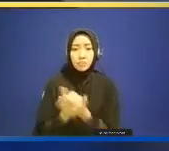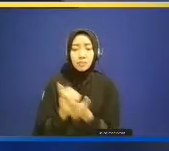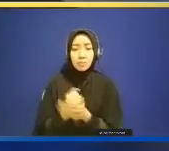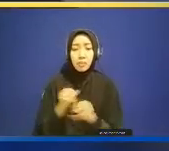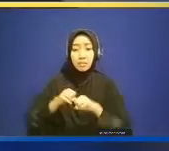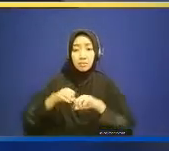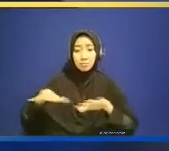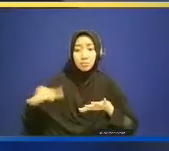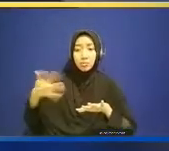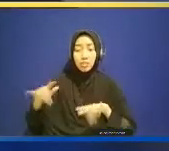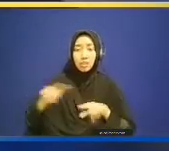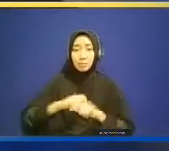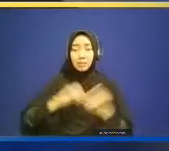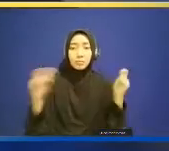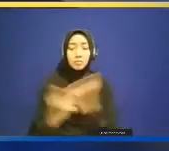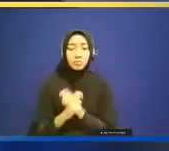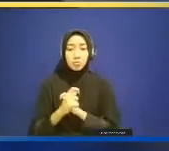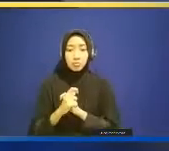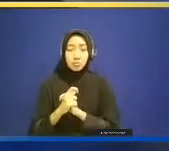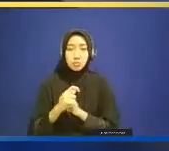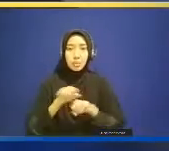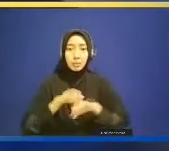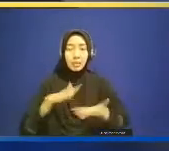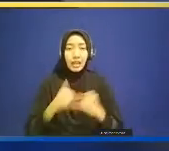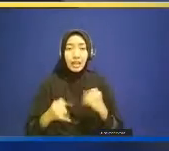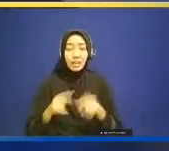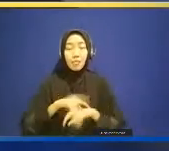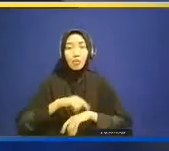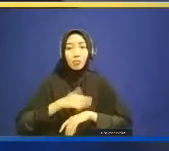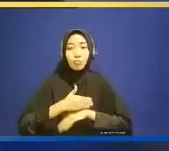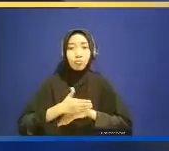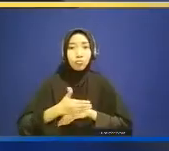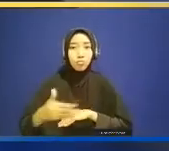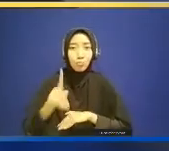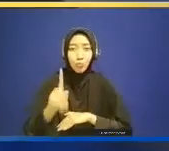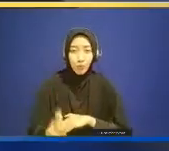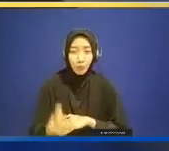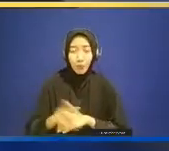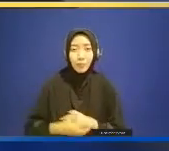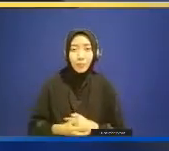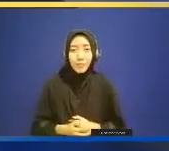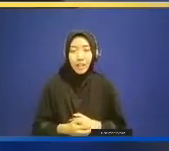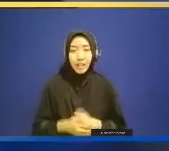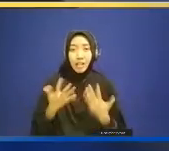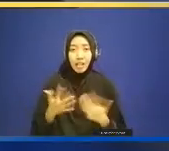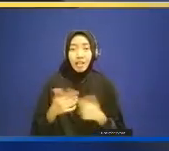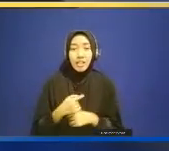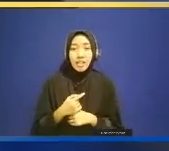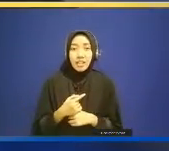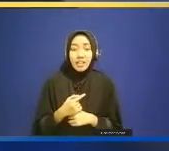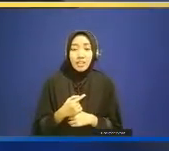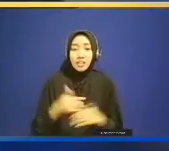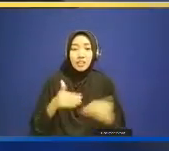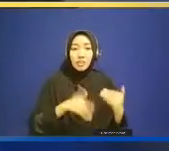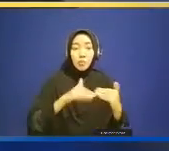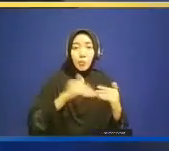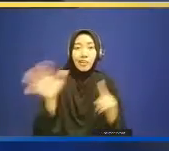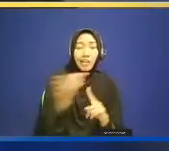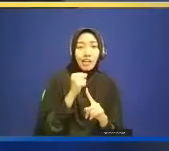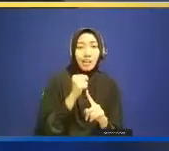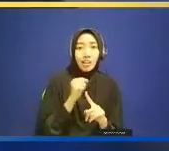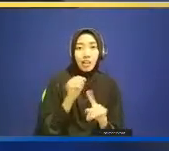demi tapi udah transisi kandeman itu butuh waktu Nah apakah itu sudah Apa ya Tanjung begitu loh target yang